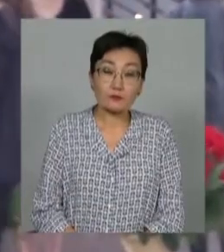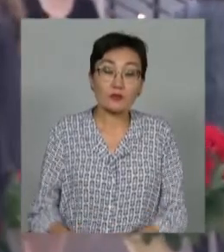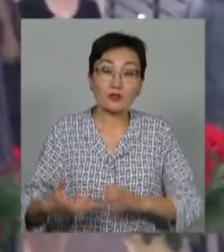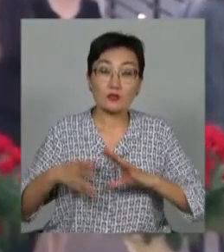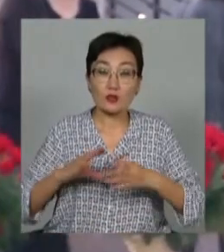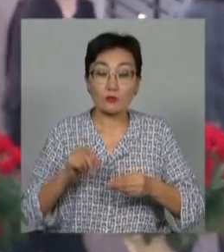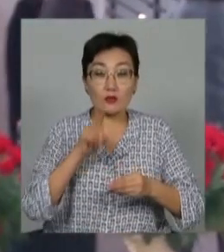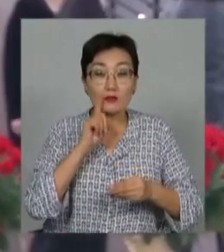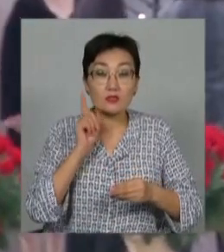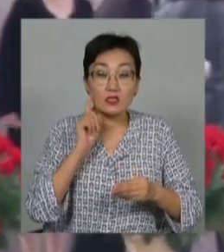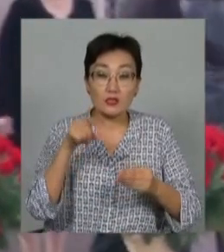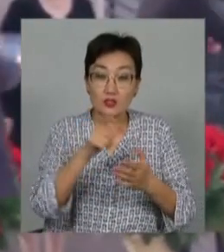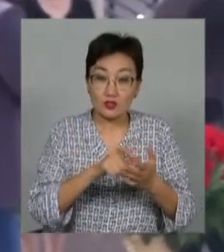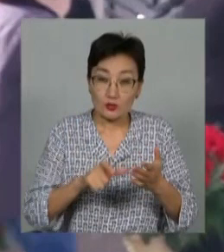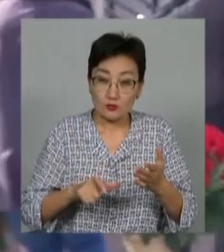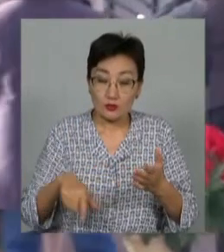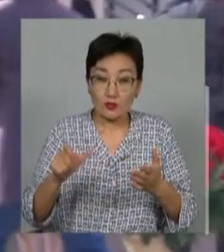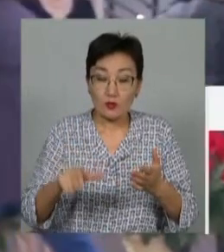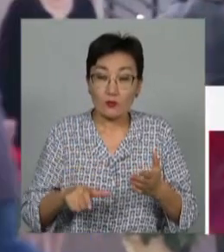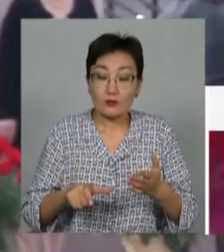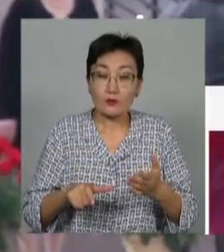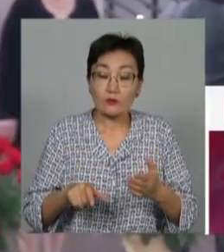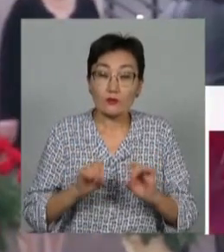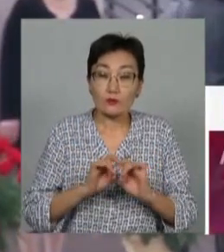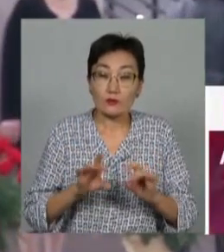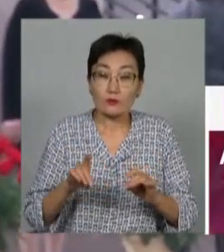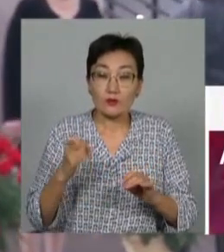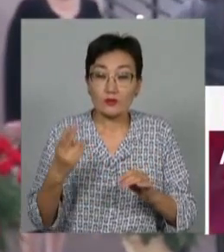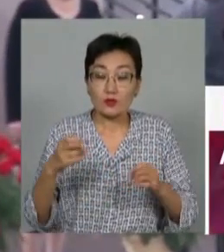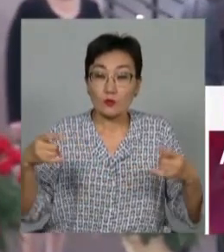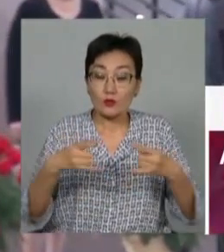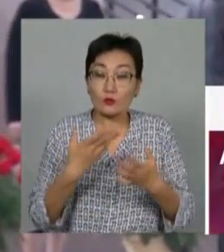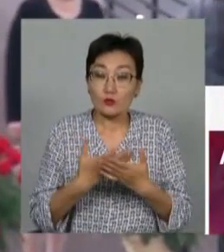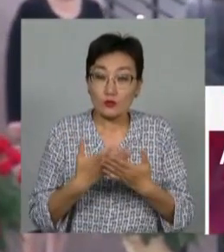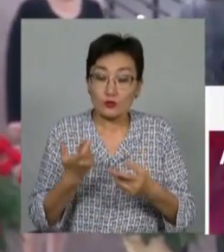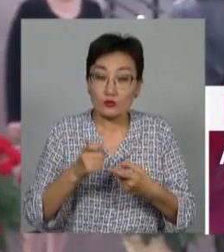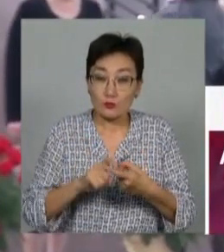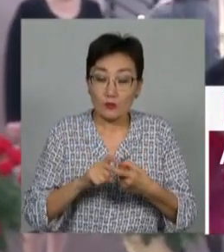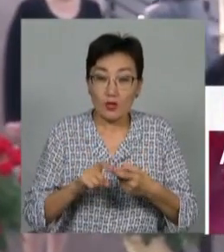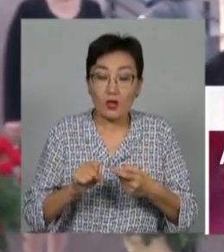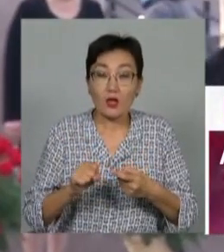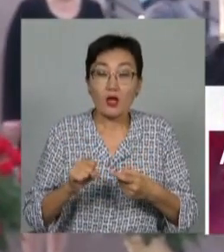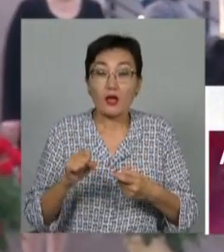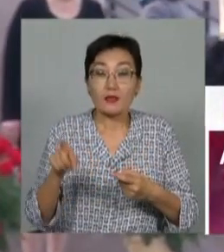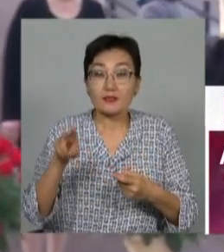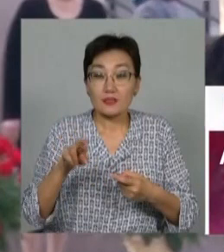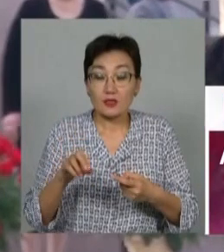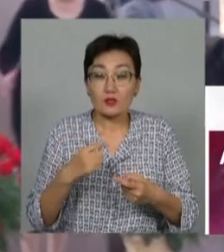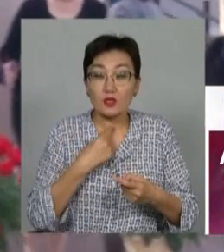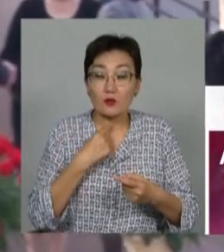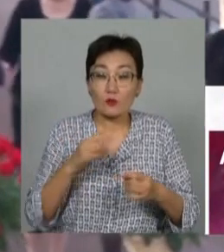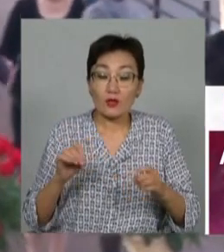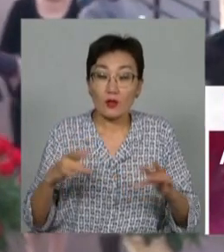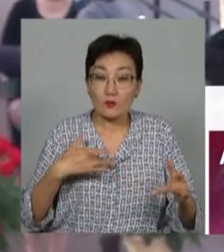Жалпы жас қаламгерлердің насихаттау жөнінде ұлттық арнадан және де Азия дауыс сияқты